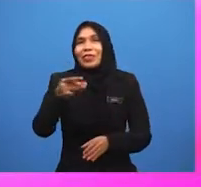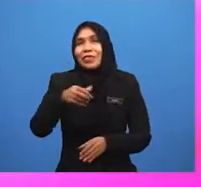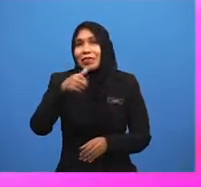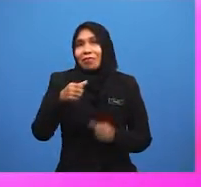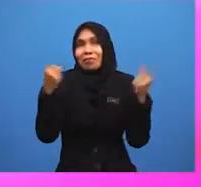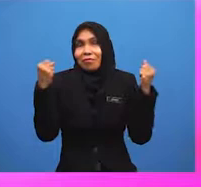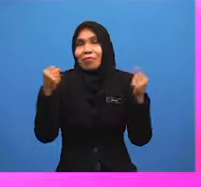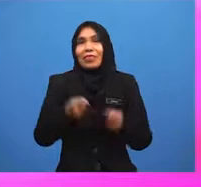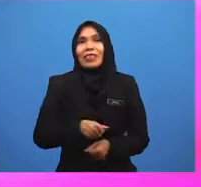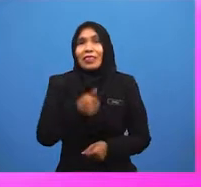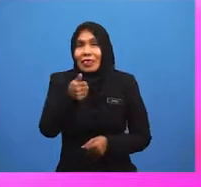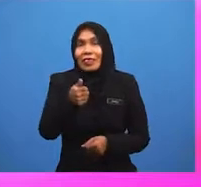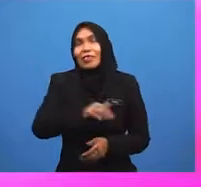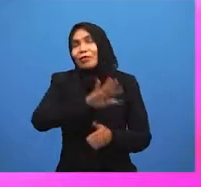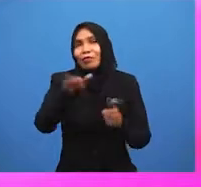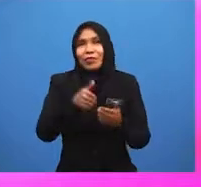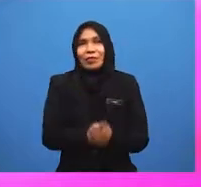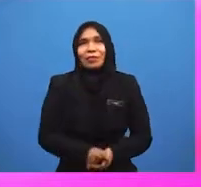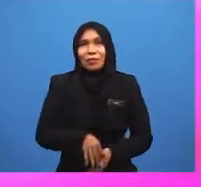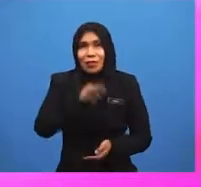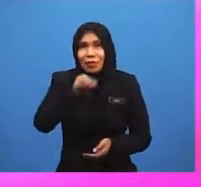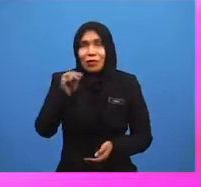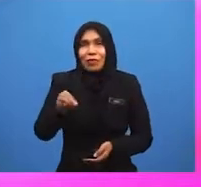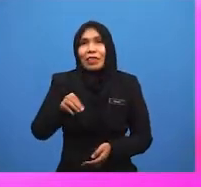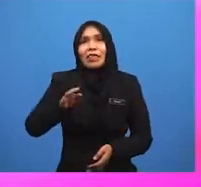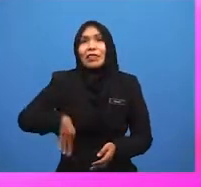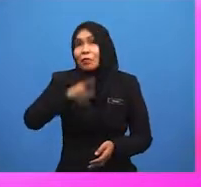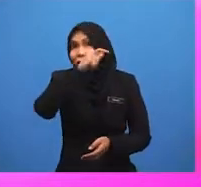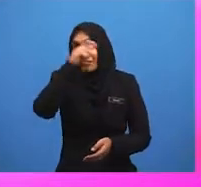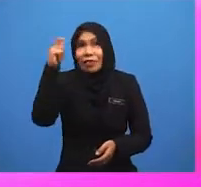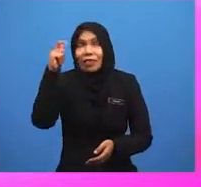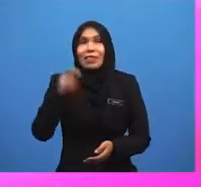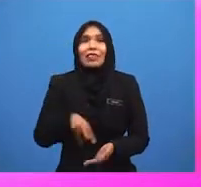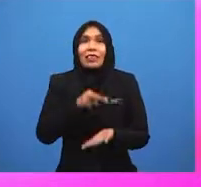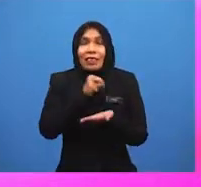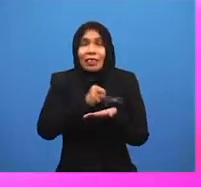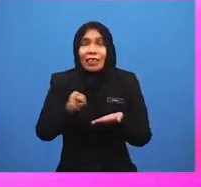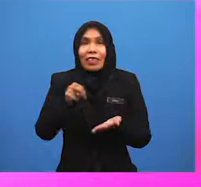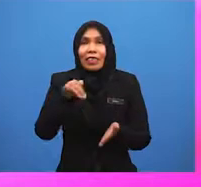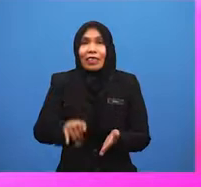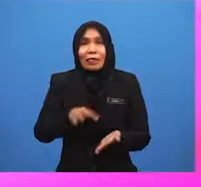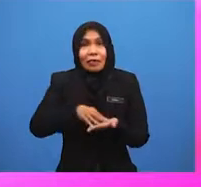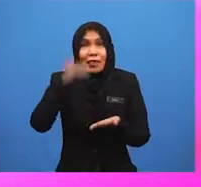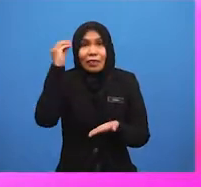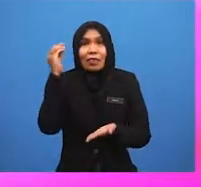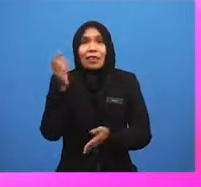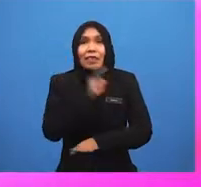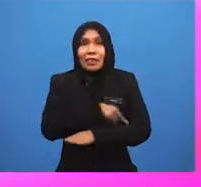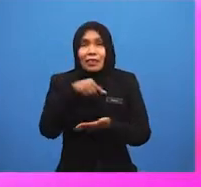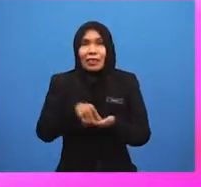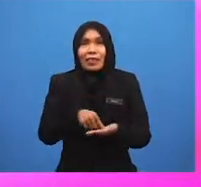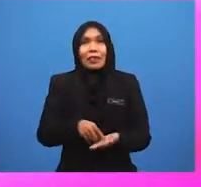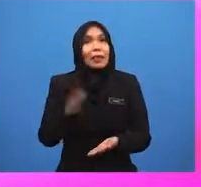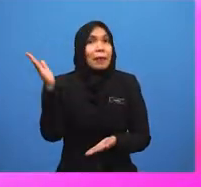semua. Murid-murid, sebelum meneka nilai yang hendak belajar pada hari ini, mari